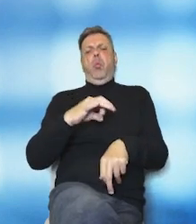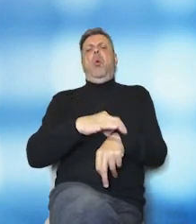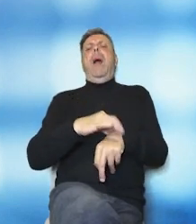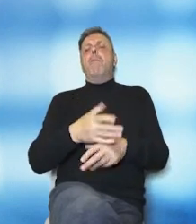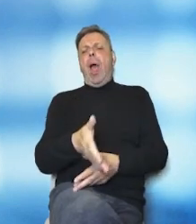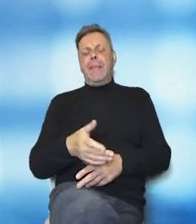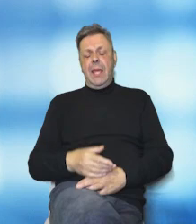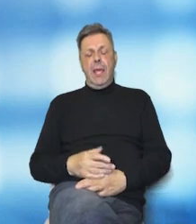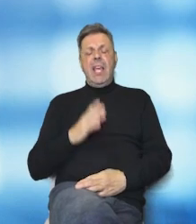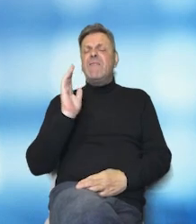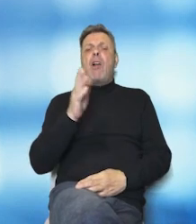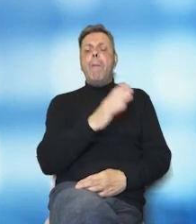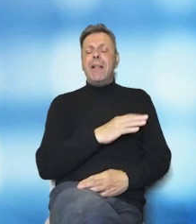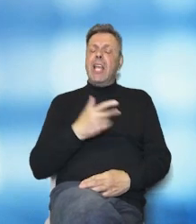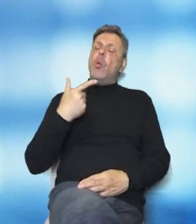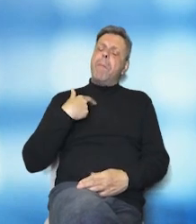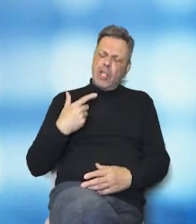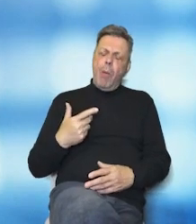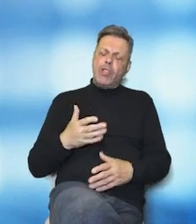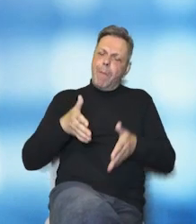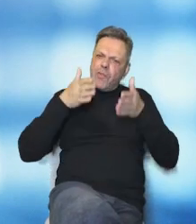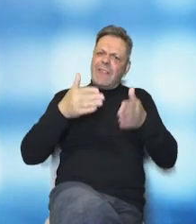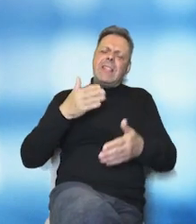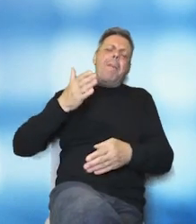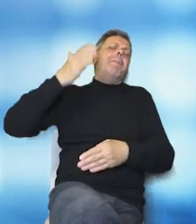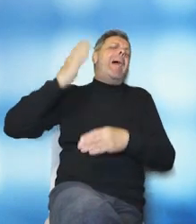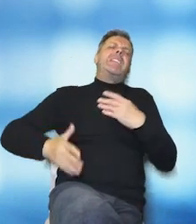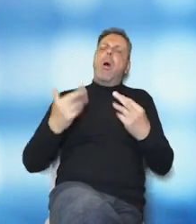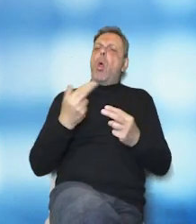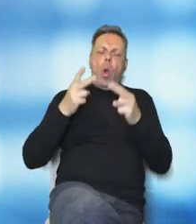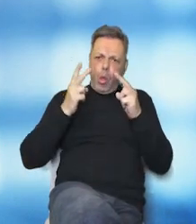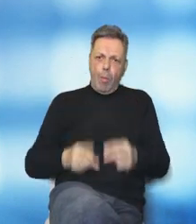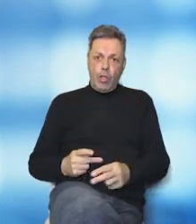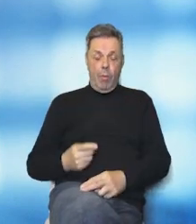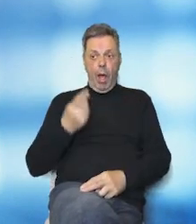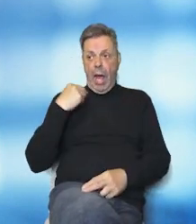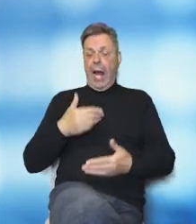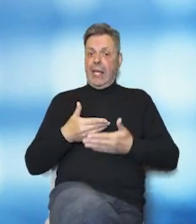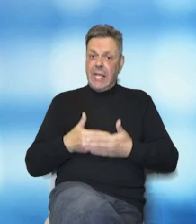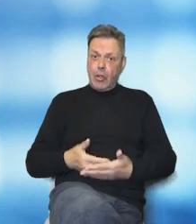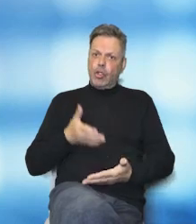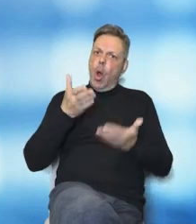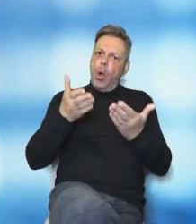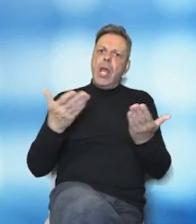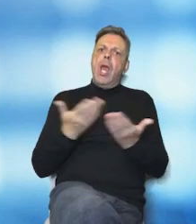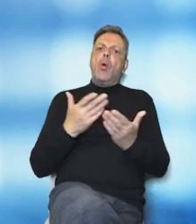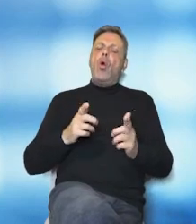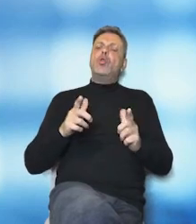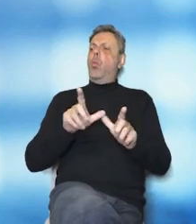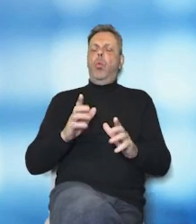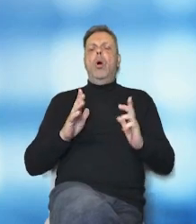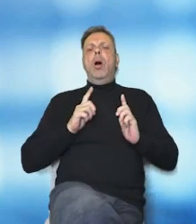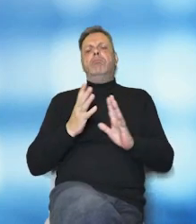svakom pacijentu posvetit ćemo se maksimalno koliko možemo, ali zato će oni koji su u